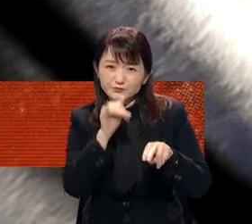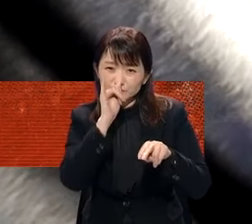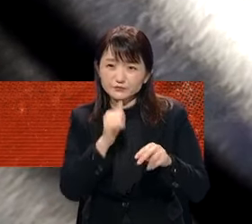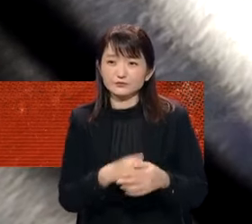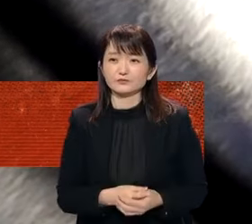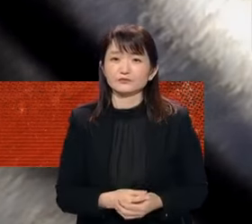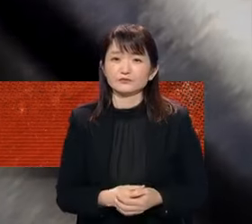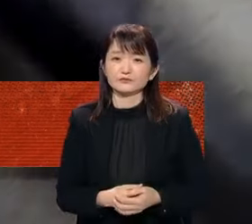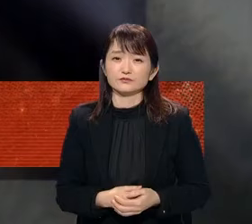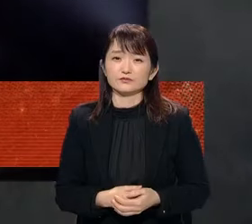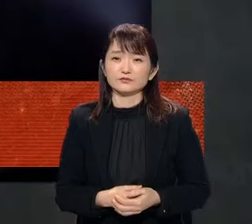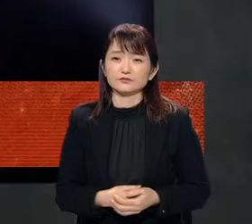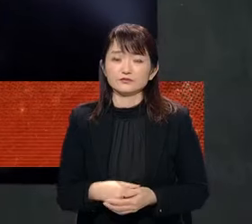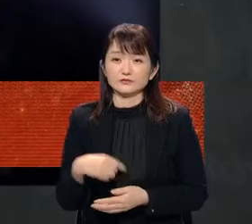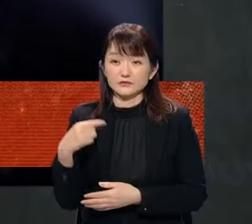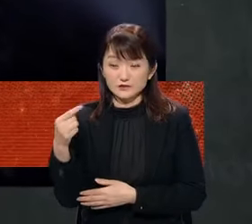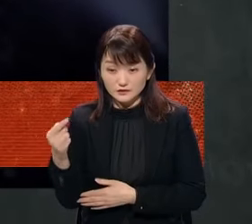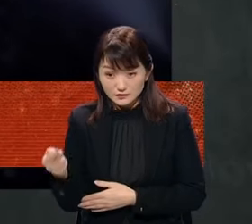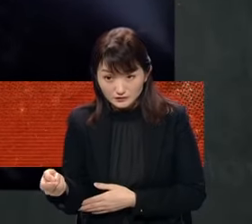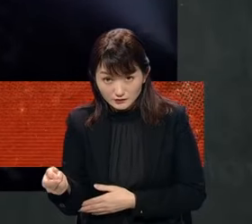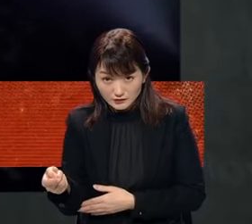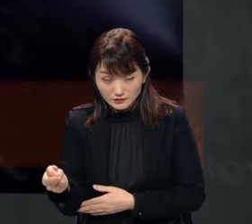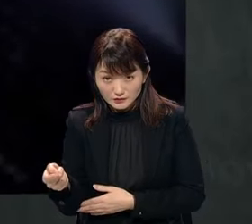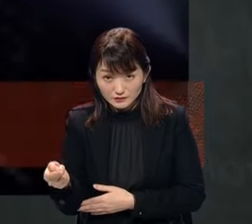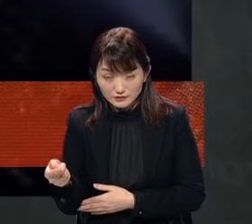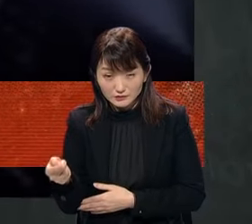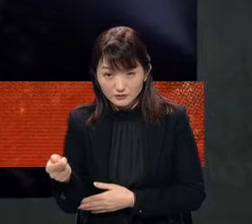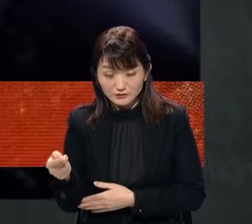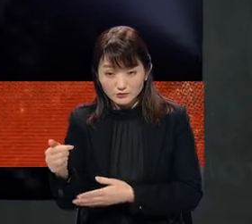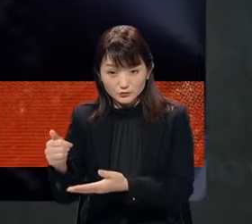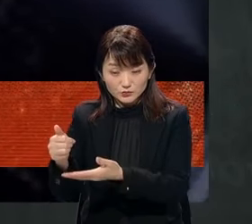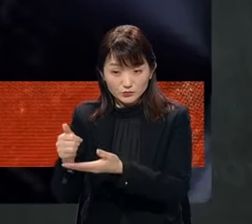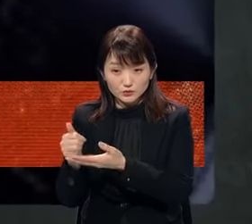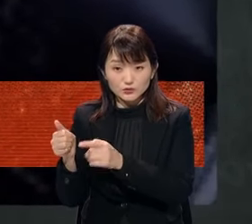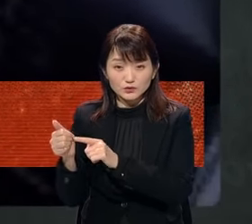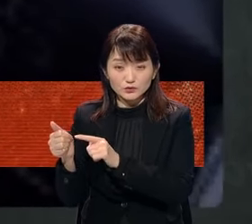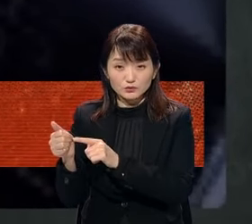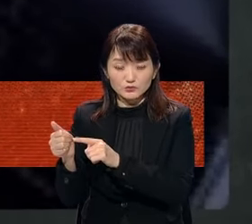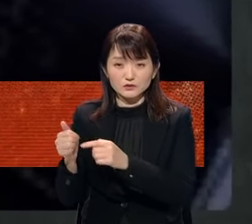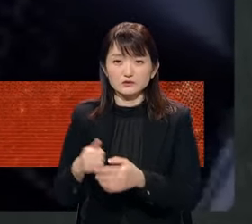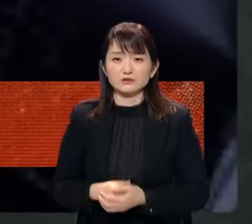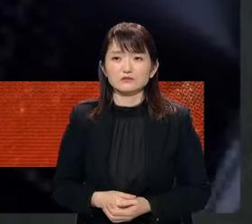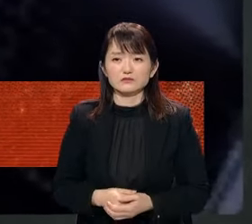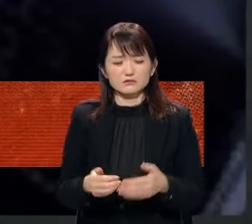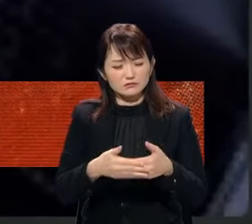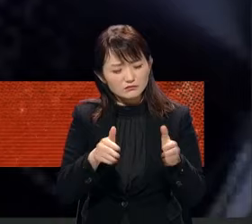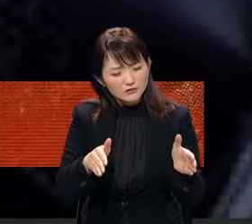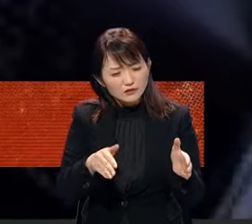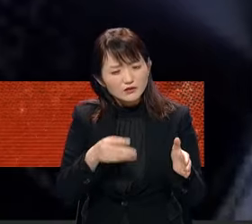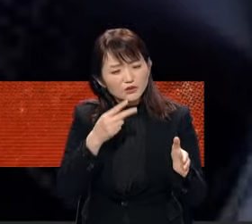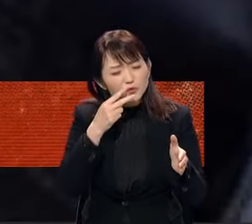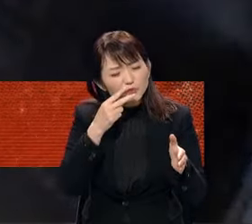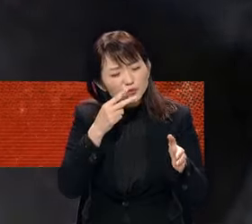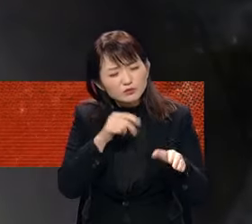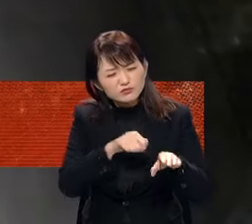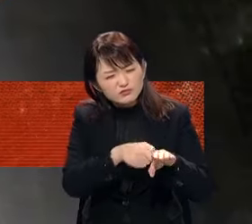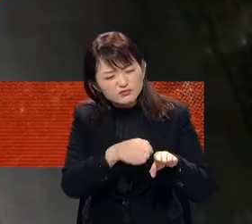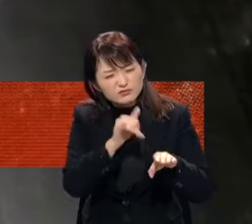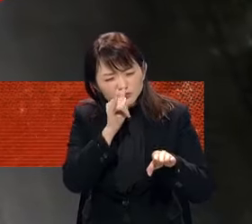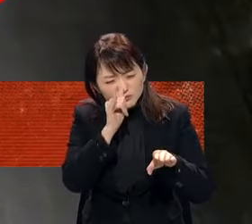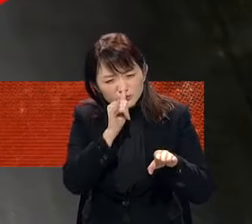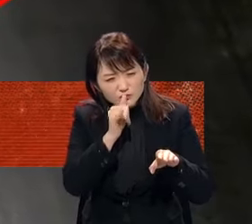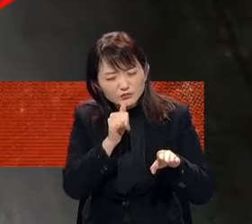방을 이용하려던 다음 손님들이었던 어떤 학생들로부터 이 제보자가 방에 담배 꽁초가 있고 담뱃재도 있어요. 이런 연락을